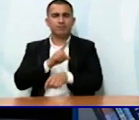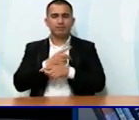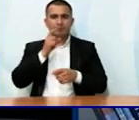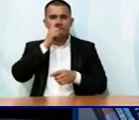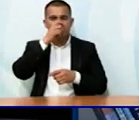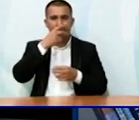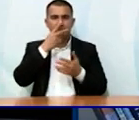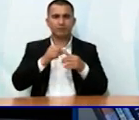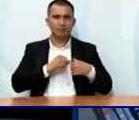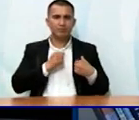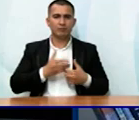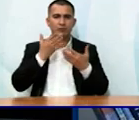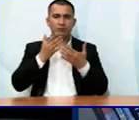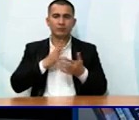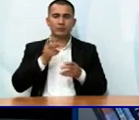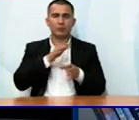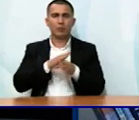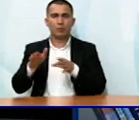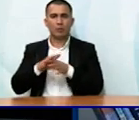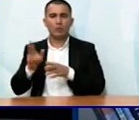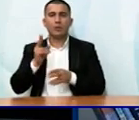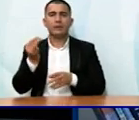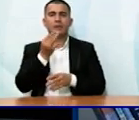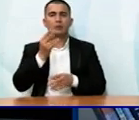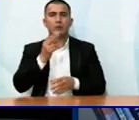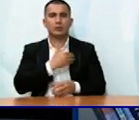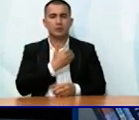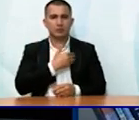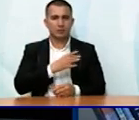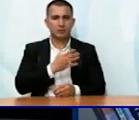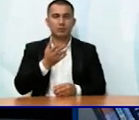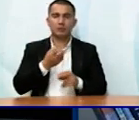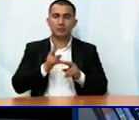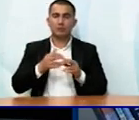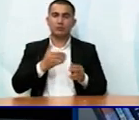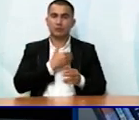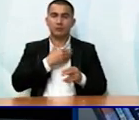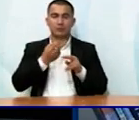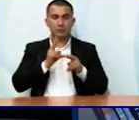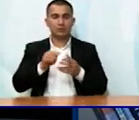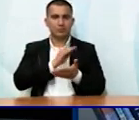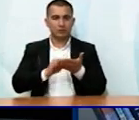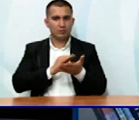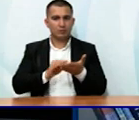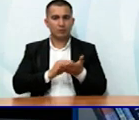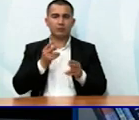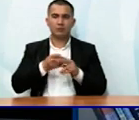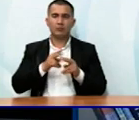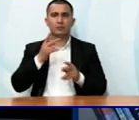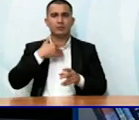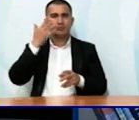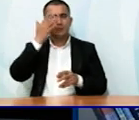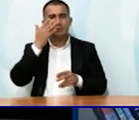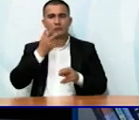o'qigandan keyin uning to'liq variantini o'qishga qiziqib qolgansiz? To'liq variantini o'qigingiz kelgan yoki aynan qaysi asarni